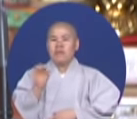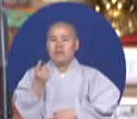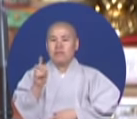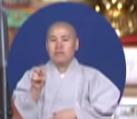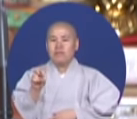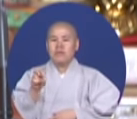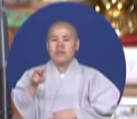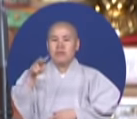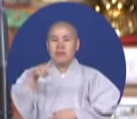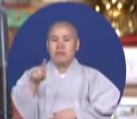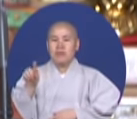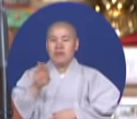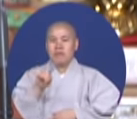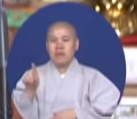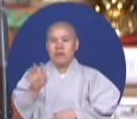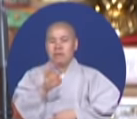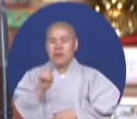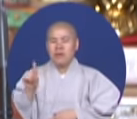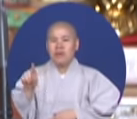살바달마사바바바수도하